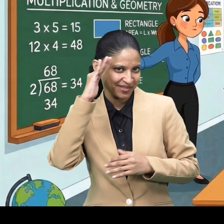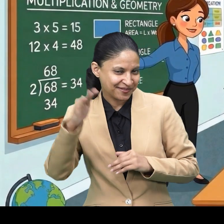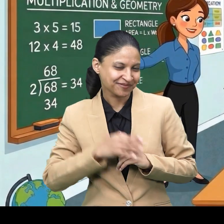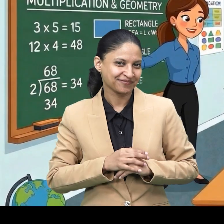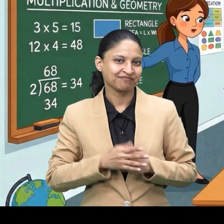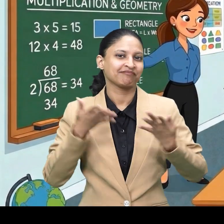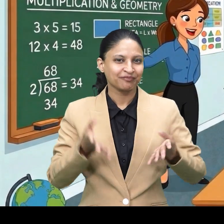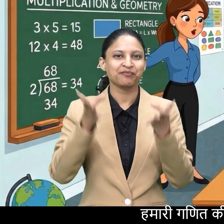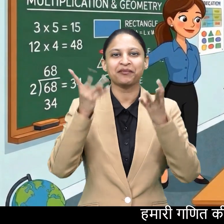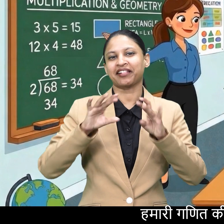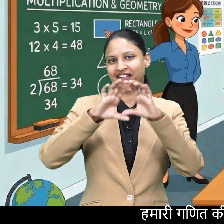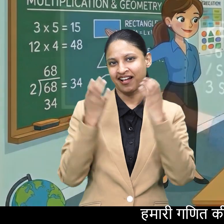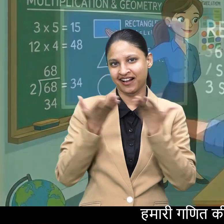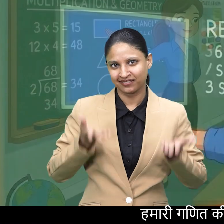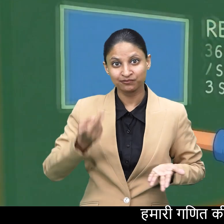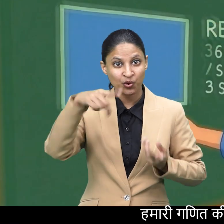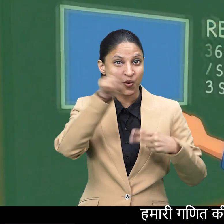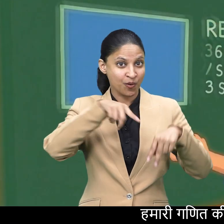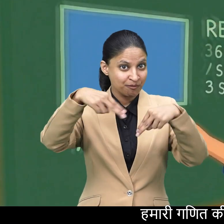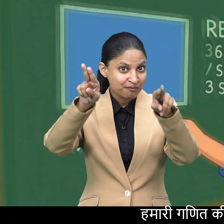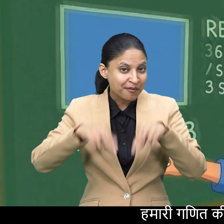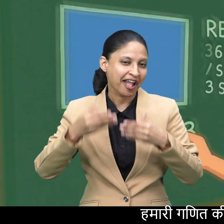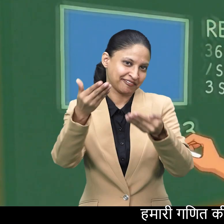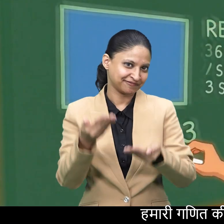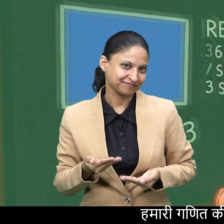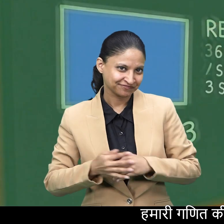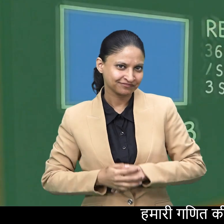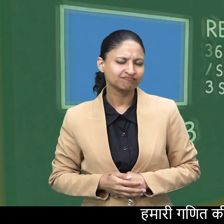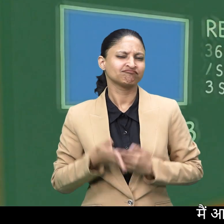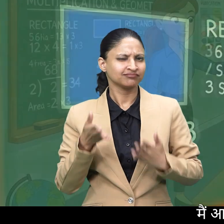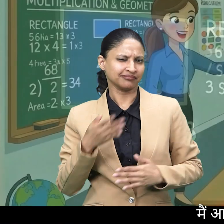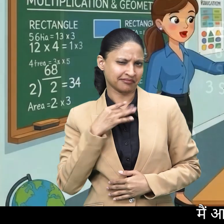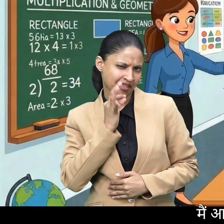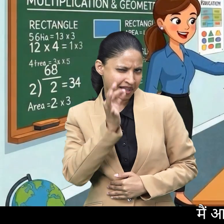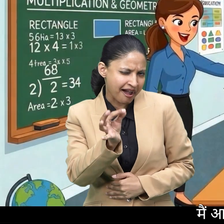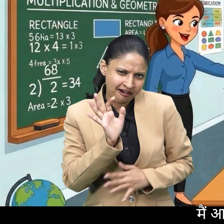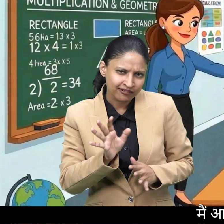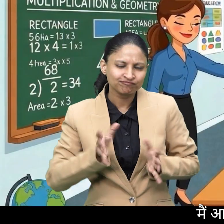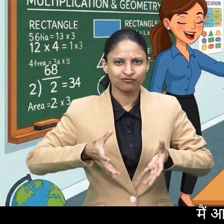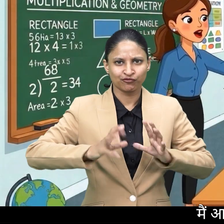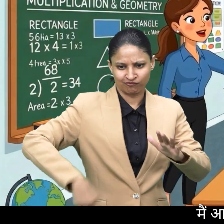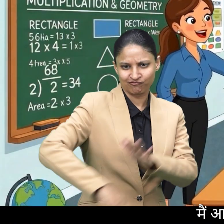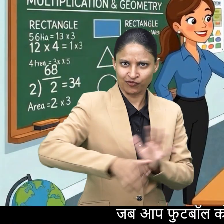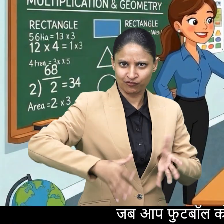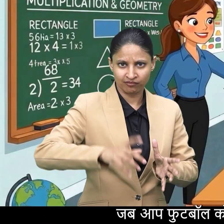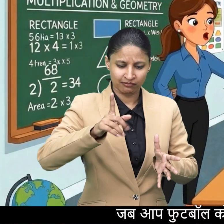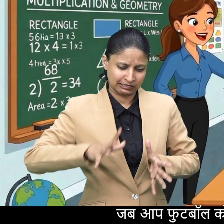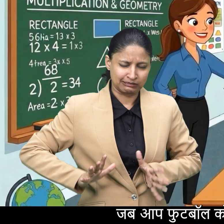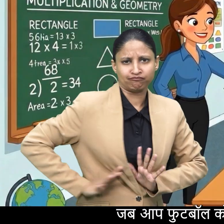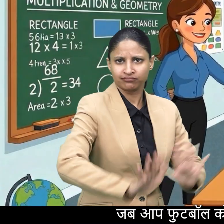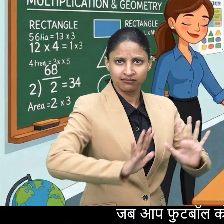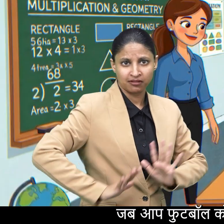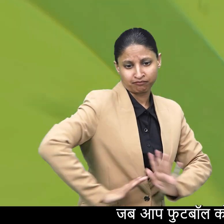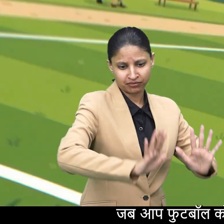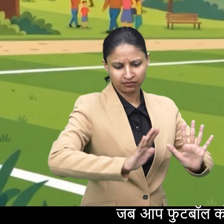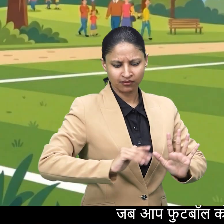नमस्ते बच्चों, हमारी गणित की कक्षा में आपका फिर से स्वागत है। मैं आपसे एक सवाल पूछता हूँ। जब आप फुटबॉल